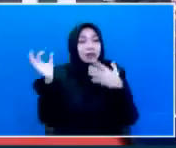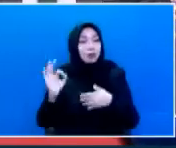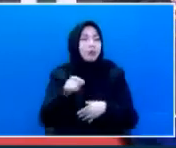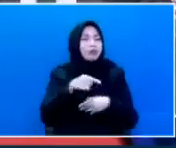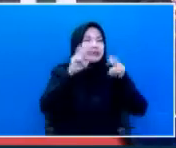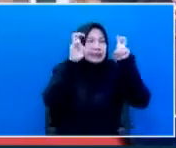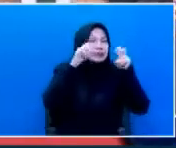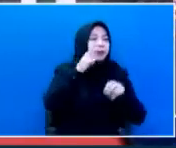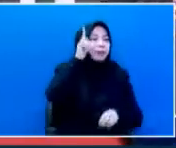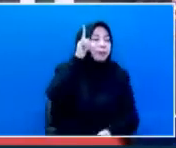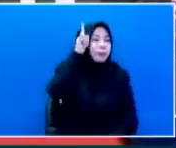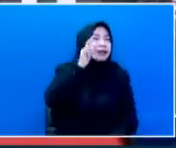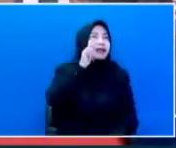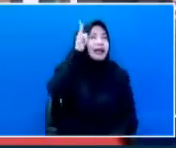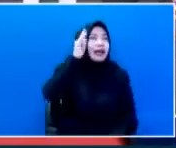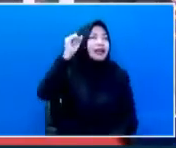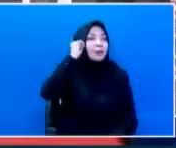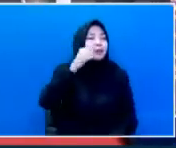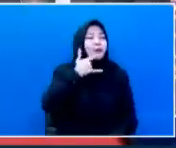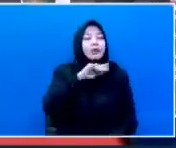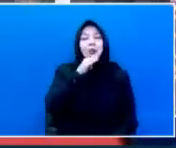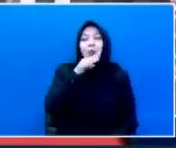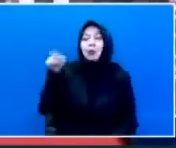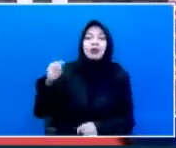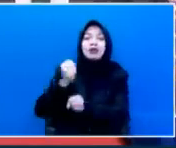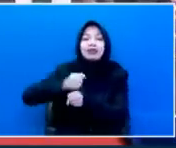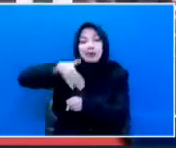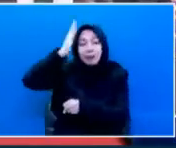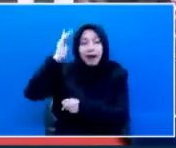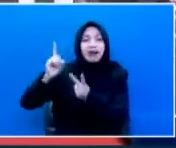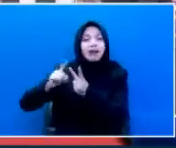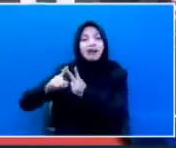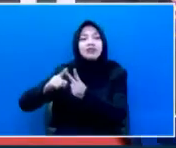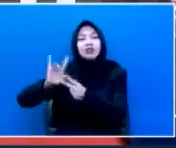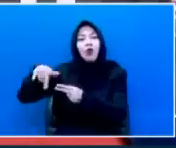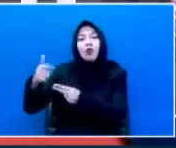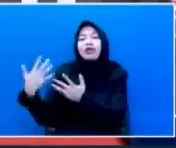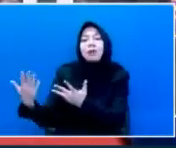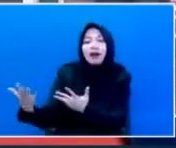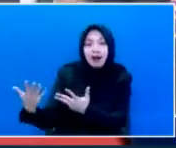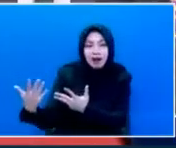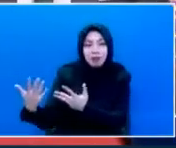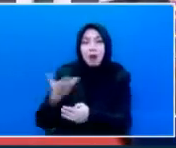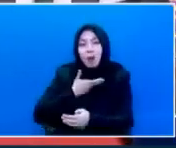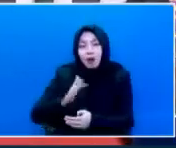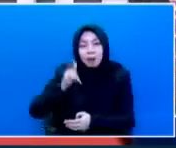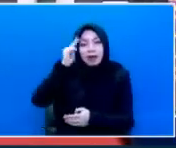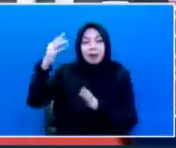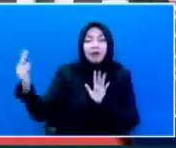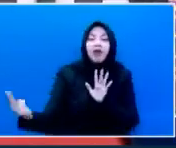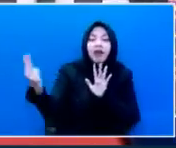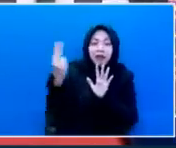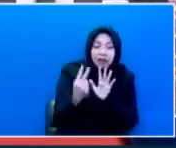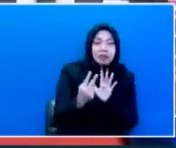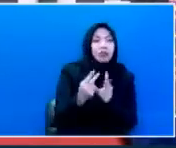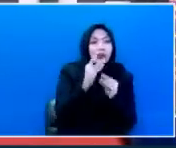begitu ada tabayun begitu dari Gibran dan juga Joko Widodo untuk ee berdamai ataupun ada rekonsiliasi Seperti yang anda sebutkan